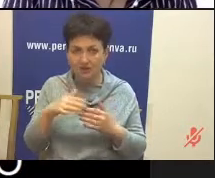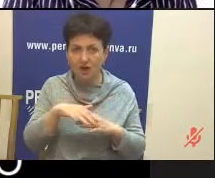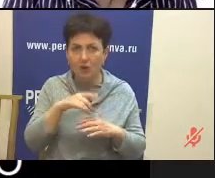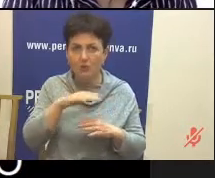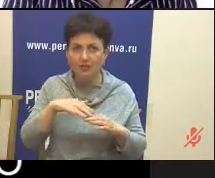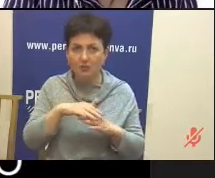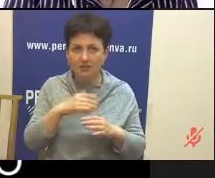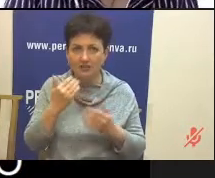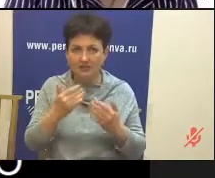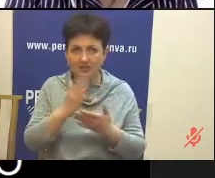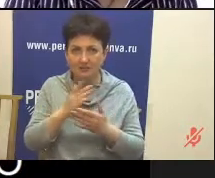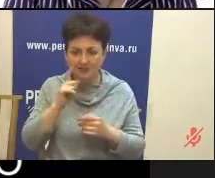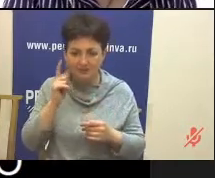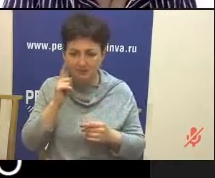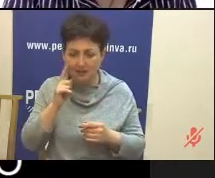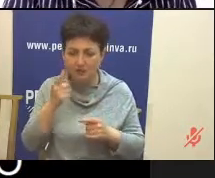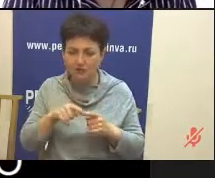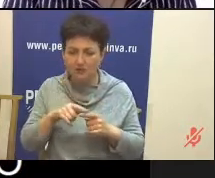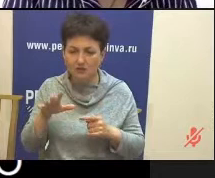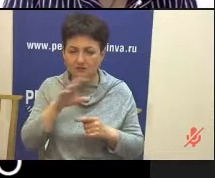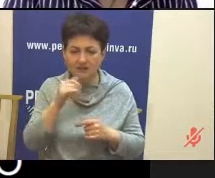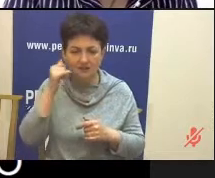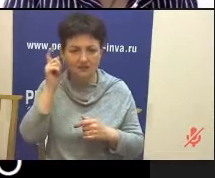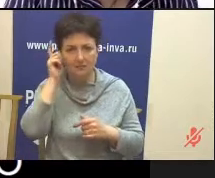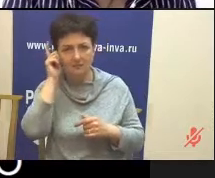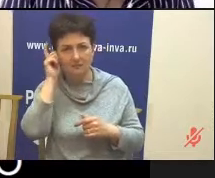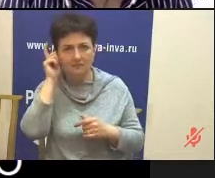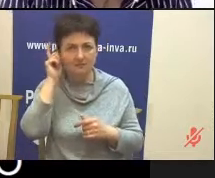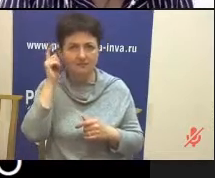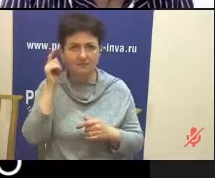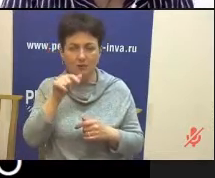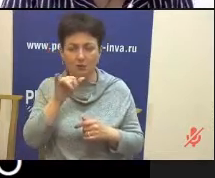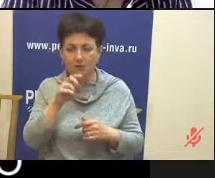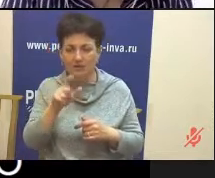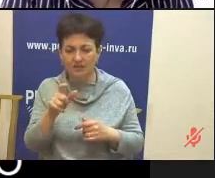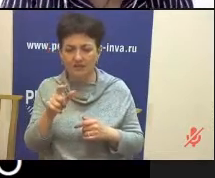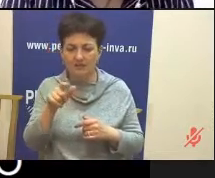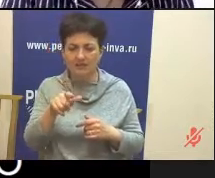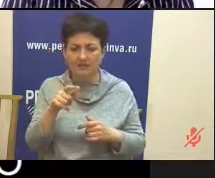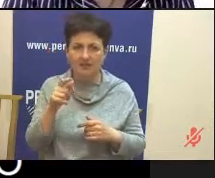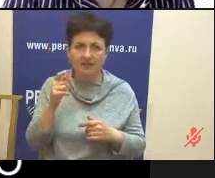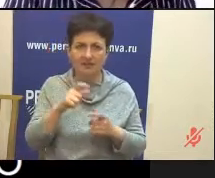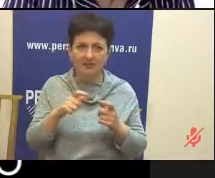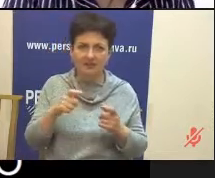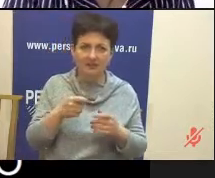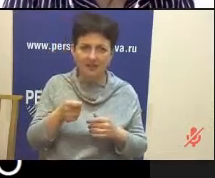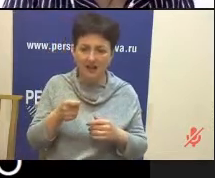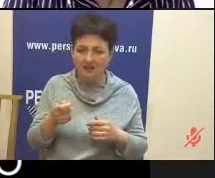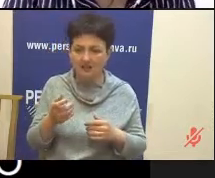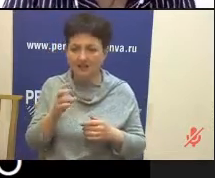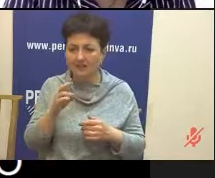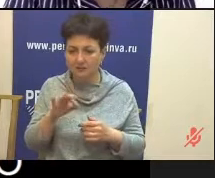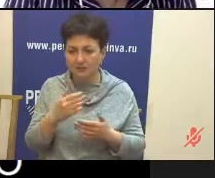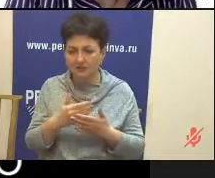насколько это близко вашей аудитории. Условно, если вы имеете дело с молодежью, которая вся ходит с телефонами, и у них там все,